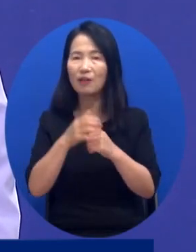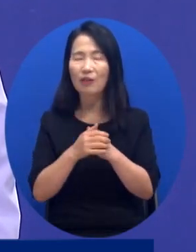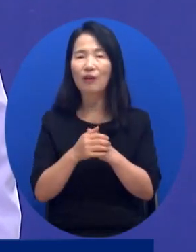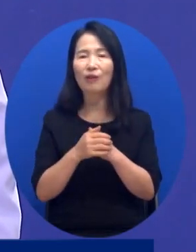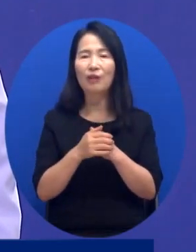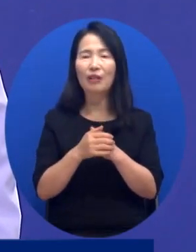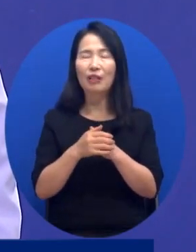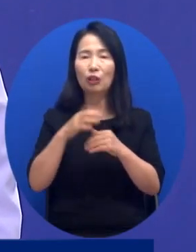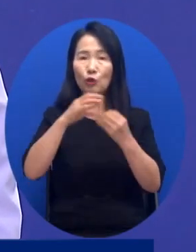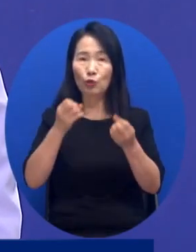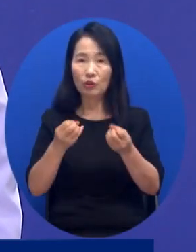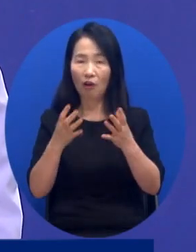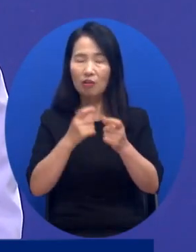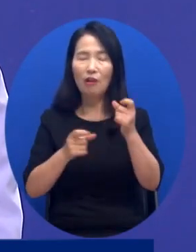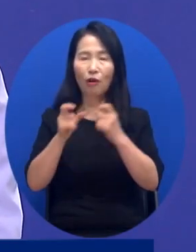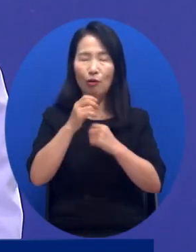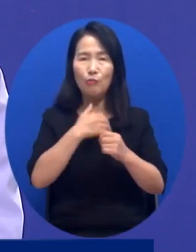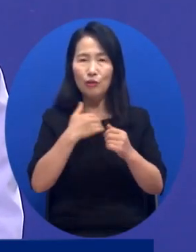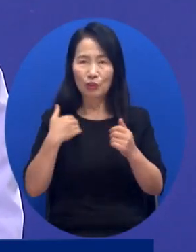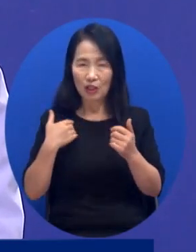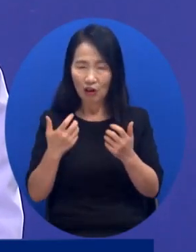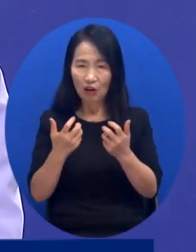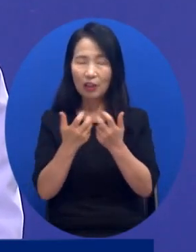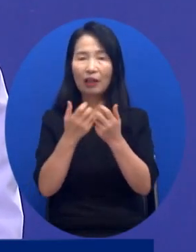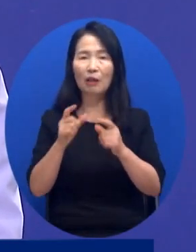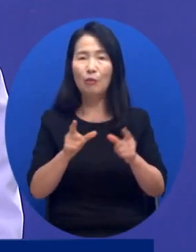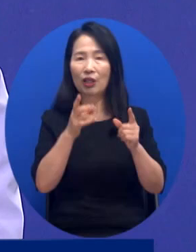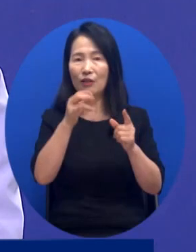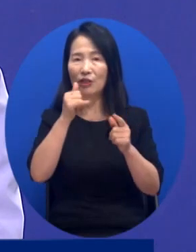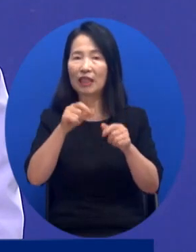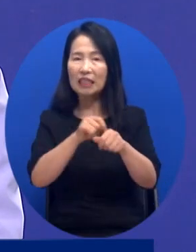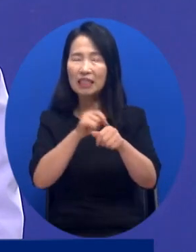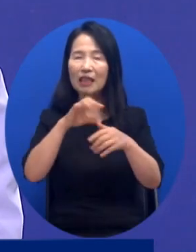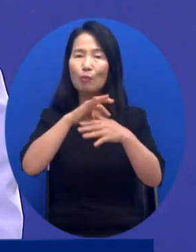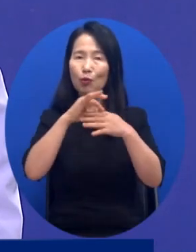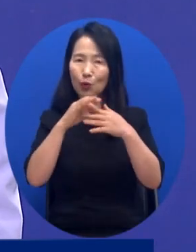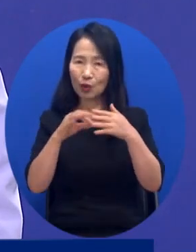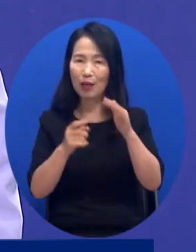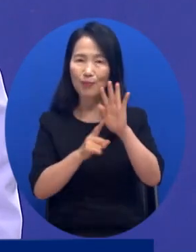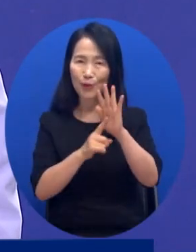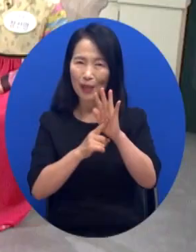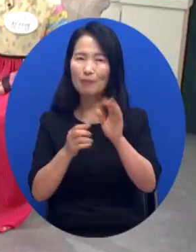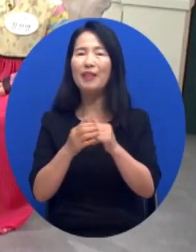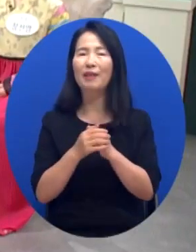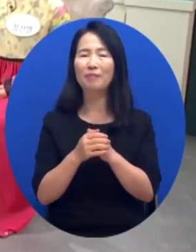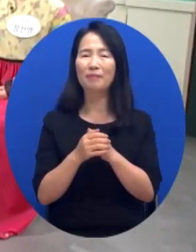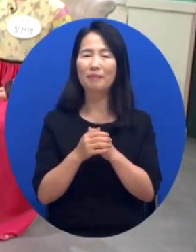더욱 풍성하게 보낼 수 있도록 마련한 특집 프로그램을 소개해드립니다. 이한승 기자입니다.